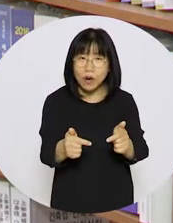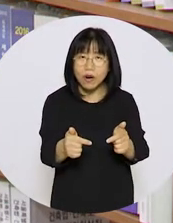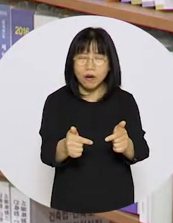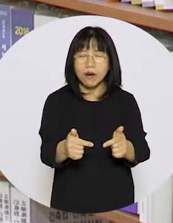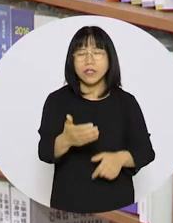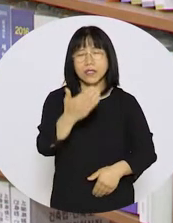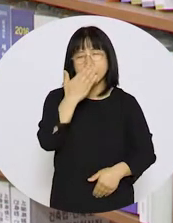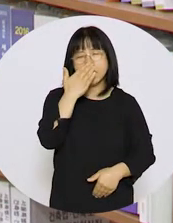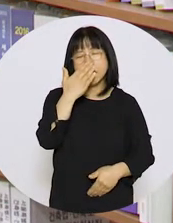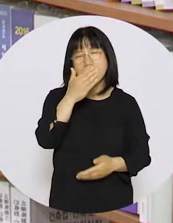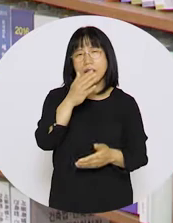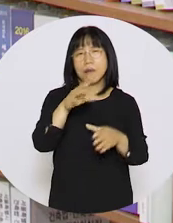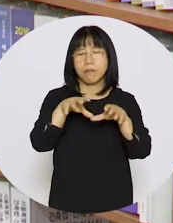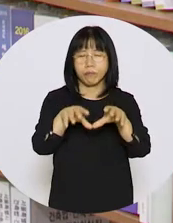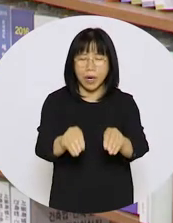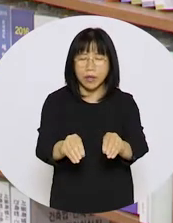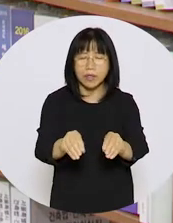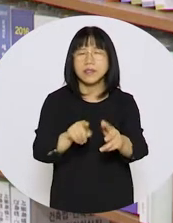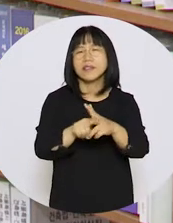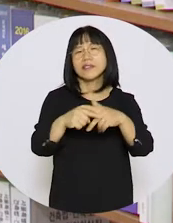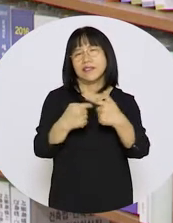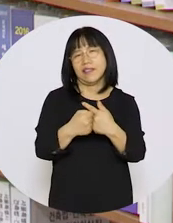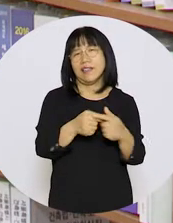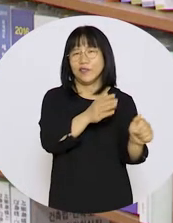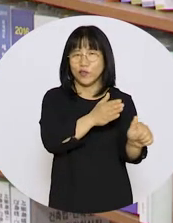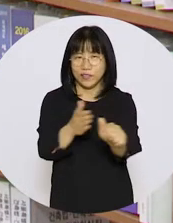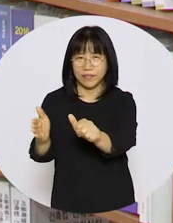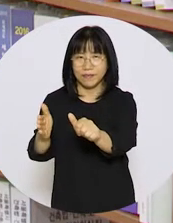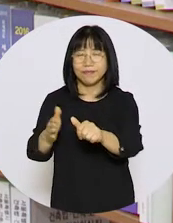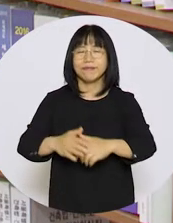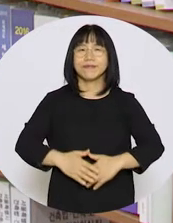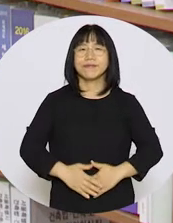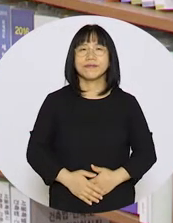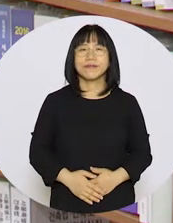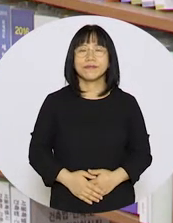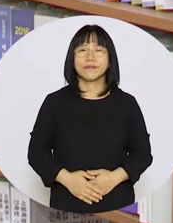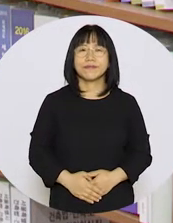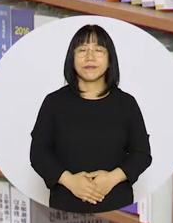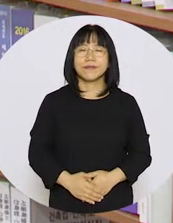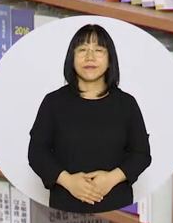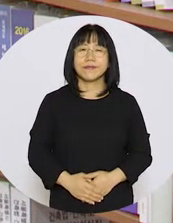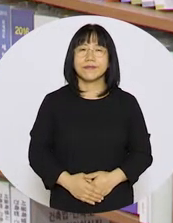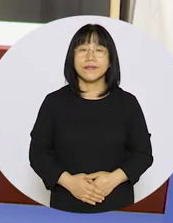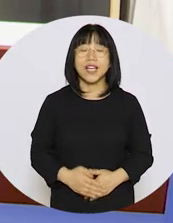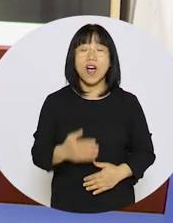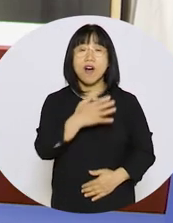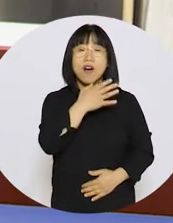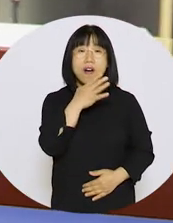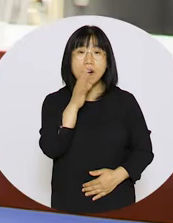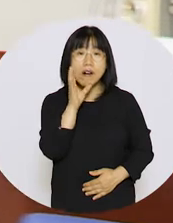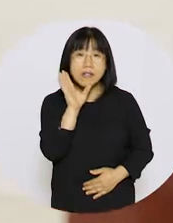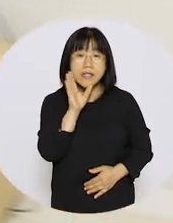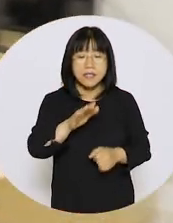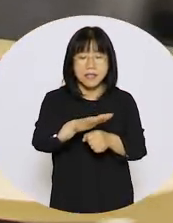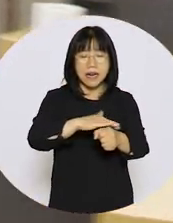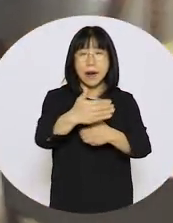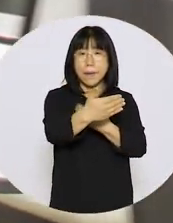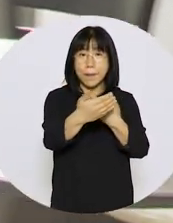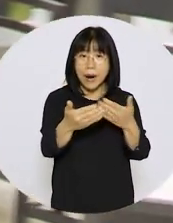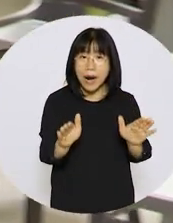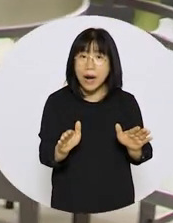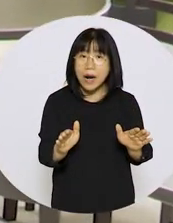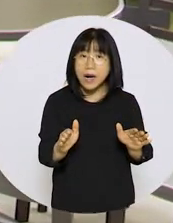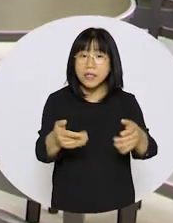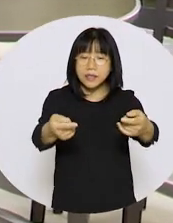이해를 부탁드리며 방역수칙을 철저히 준수해 주실 것을 다시 한번 당부드립니다. 어르신 사랑방의 수용